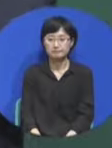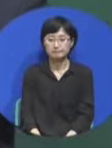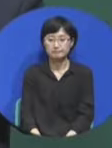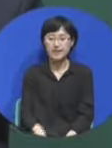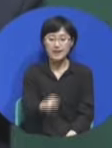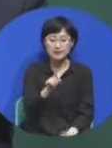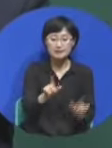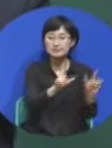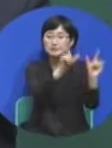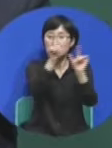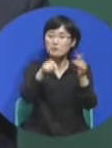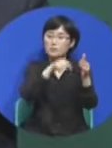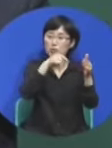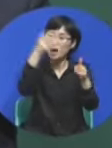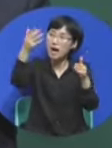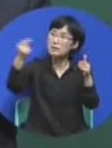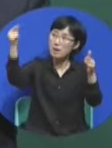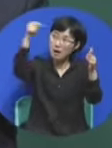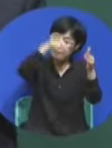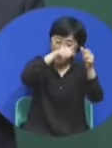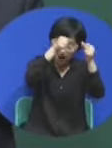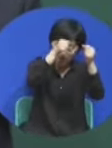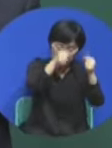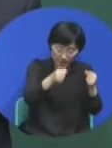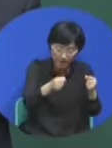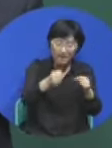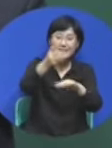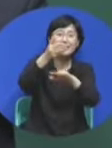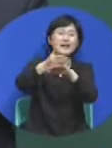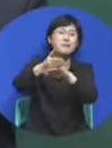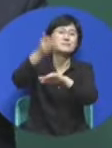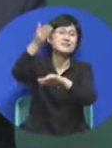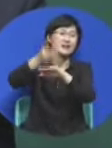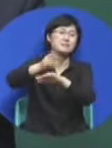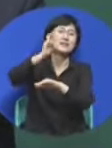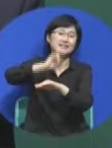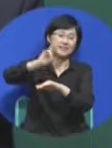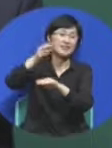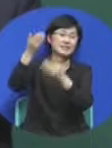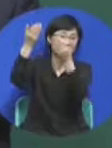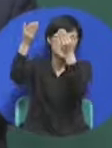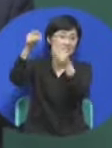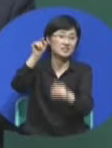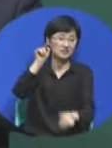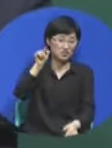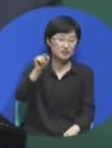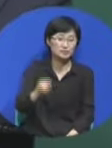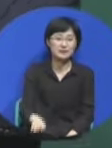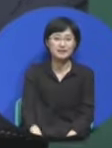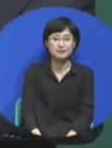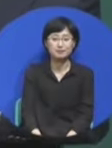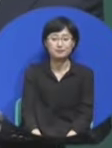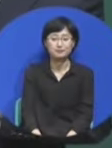因为在生活中神同在，所以能够享受征服和治理的生活. 그 삶 속에 함께 하신 하나님을 감사 찬양하는 의미가 사실 담겨 있어요.